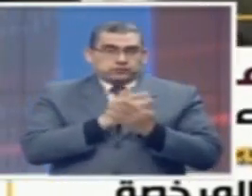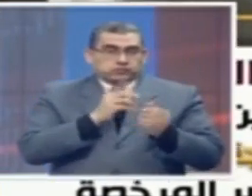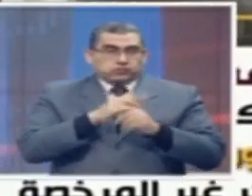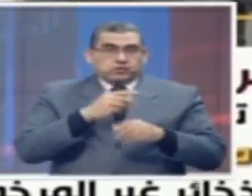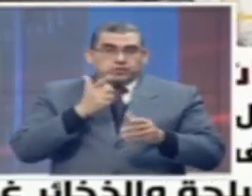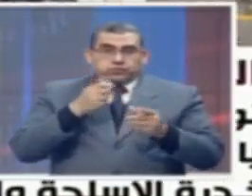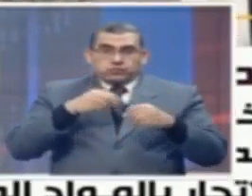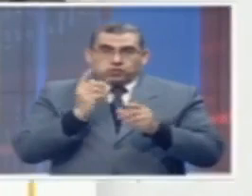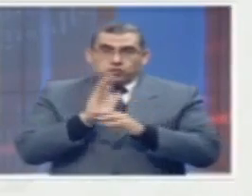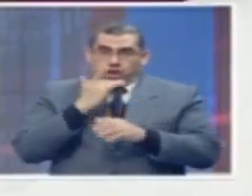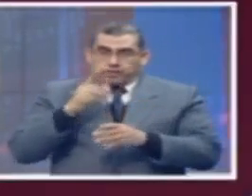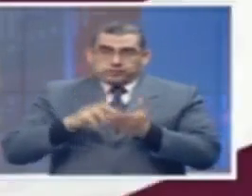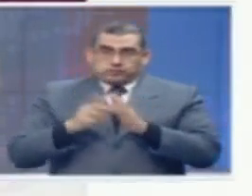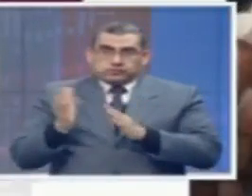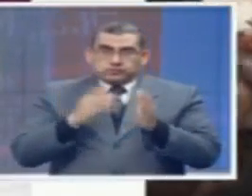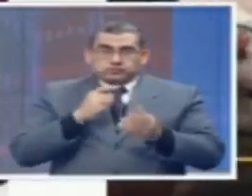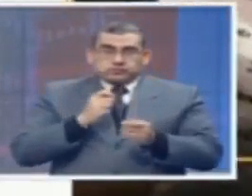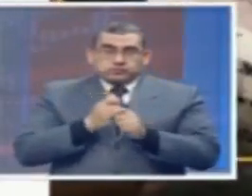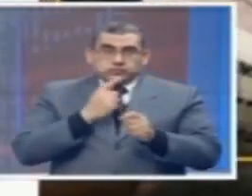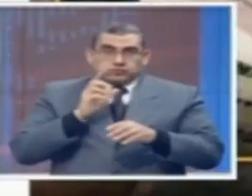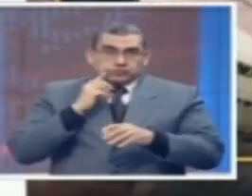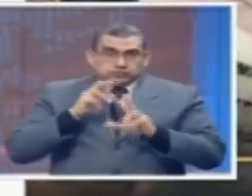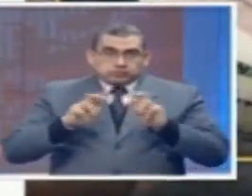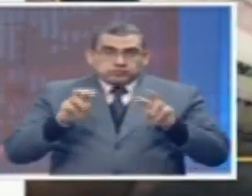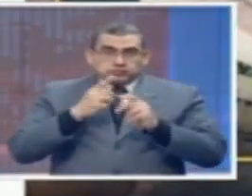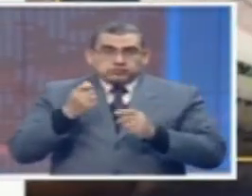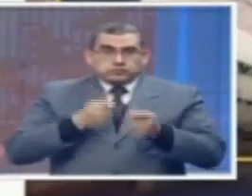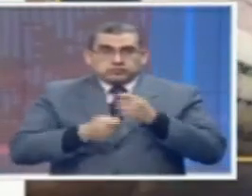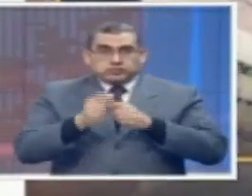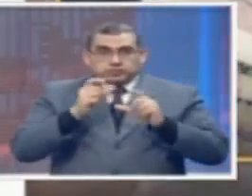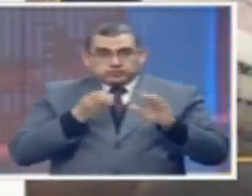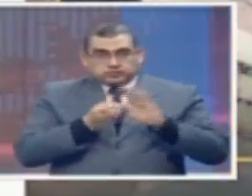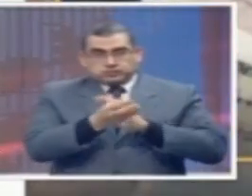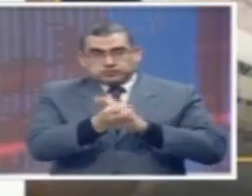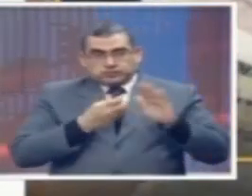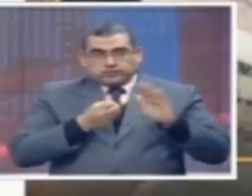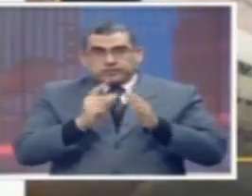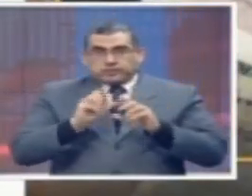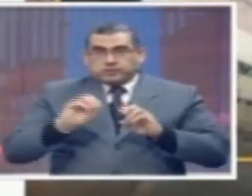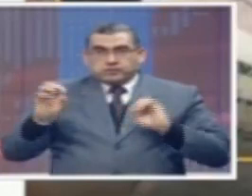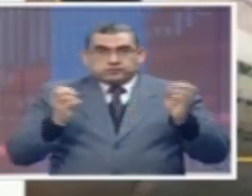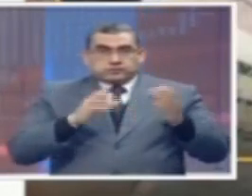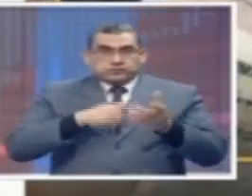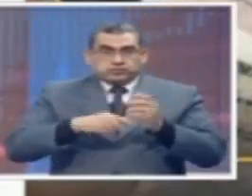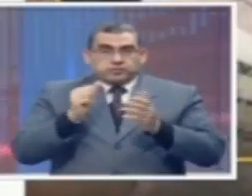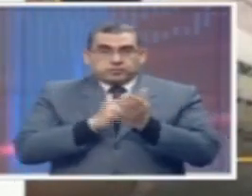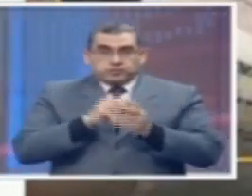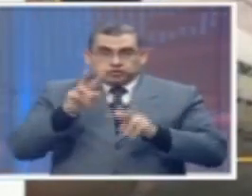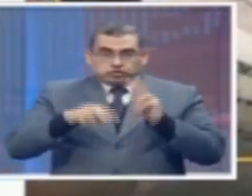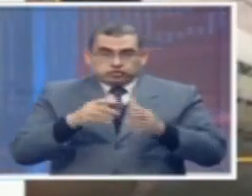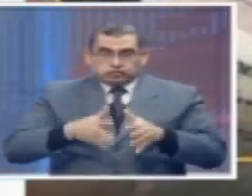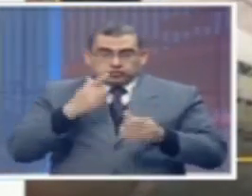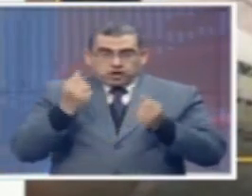غير المرخصة عن طريق إجراء عمليات سحب وإيداع عليها بمختلف البنوك وشراء عقارات